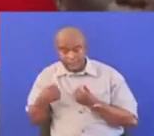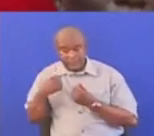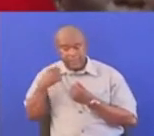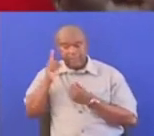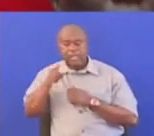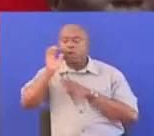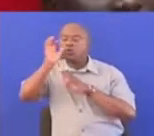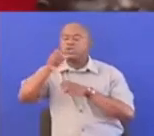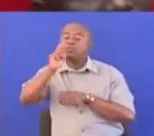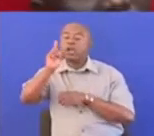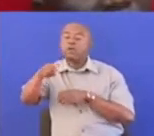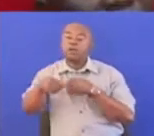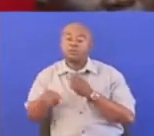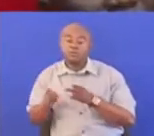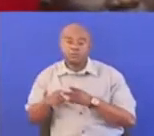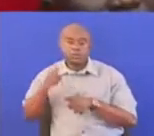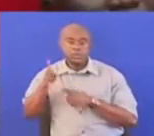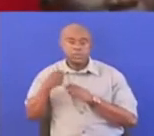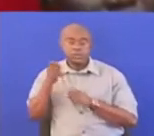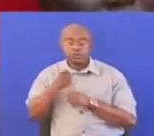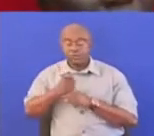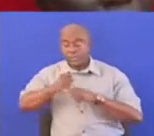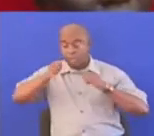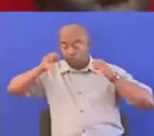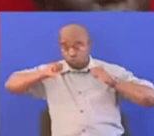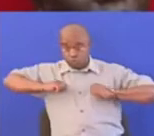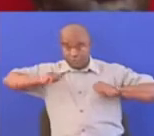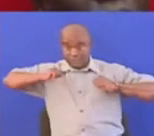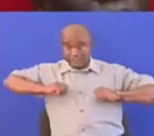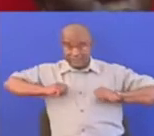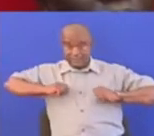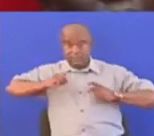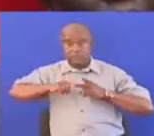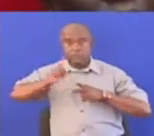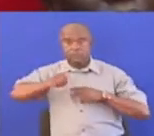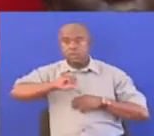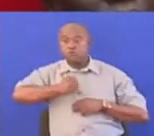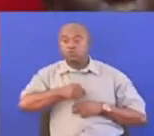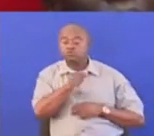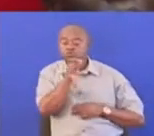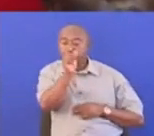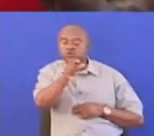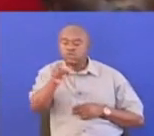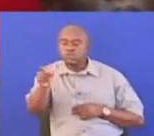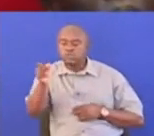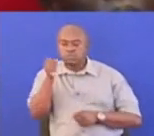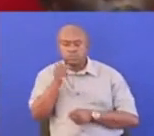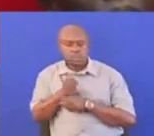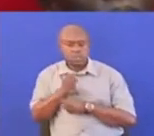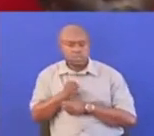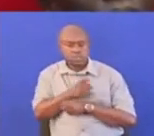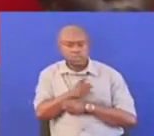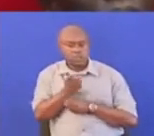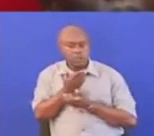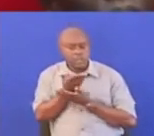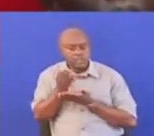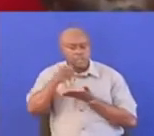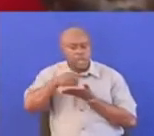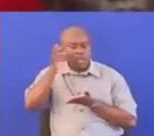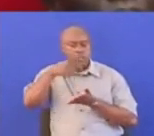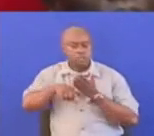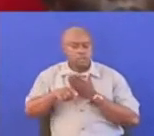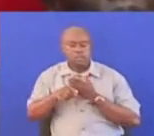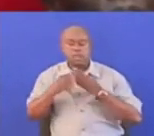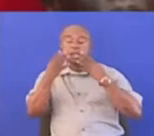na wanyama na likaendelea kufanya utalii, lakini likaendelea kuruhusu wananchi kufanya kazi ambazo hazina athari kubwa kwenye